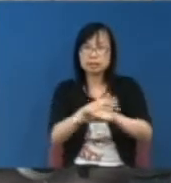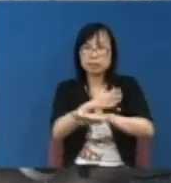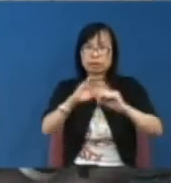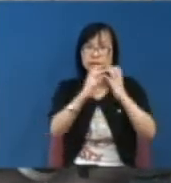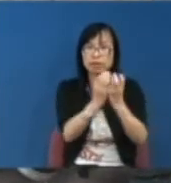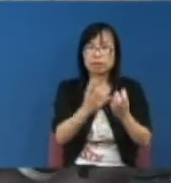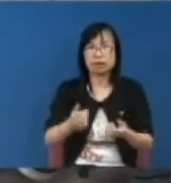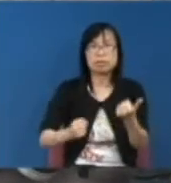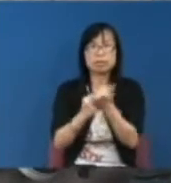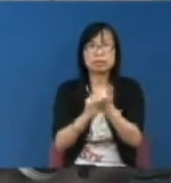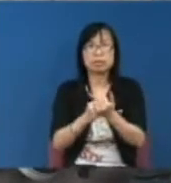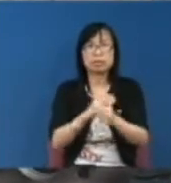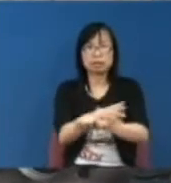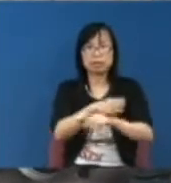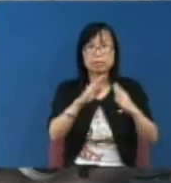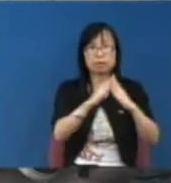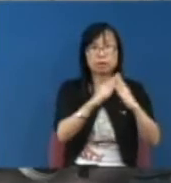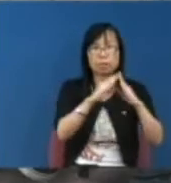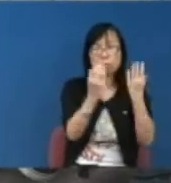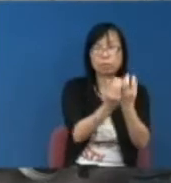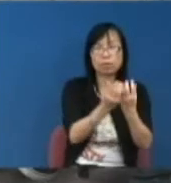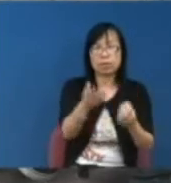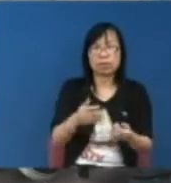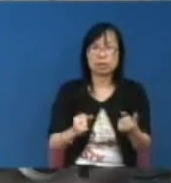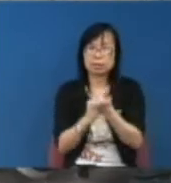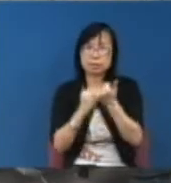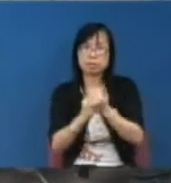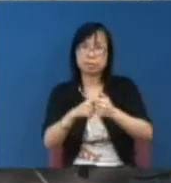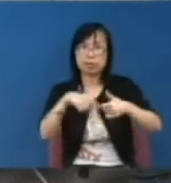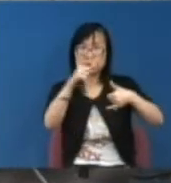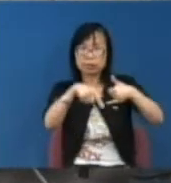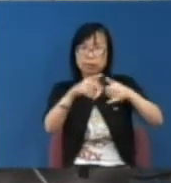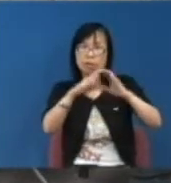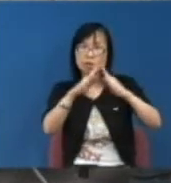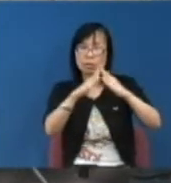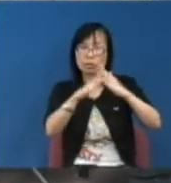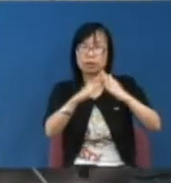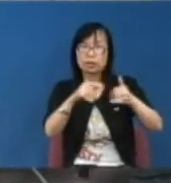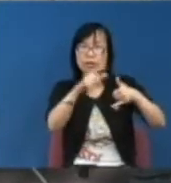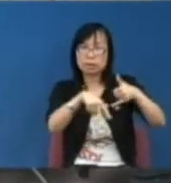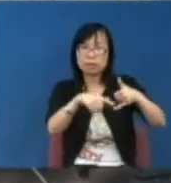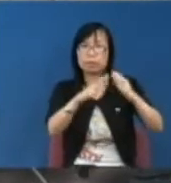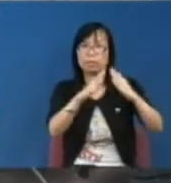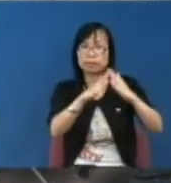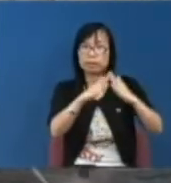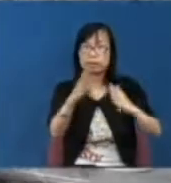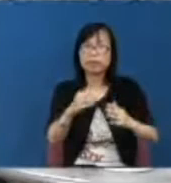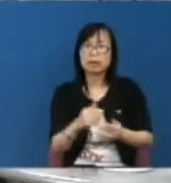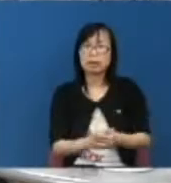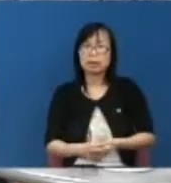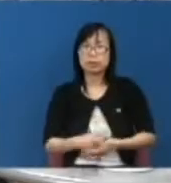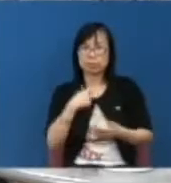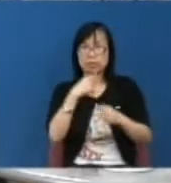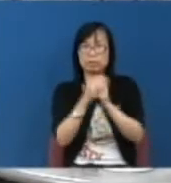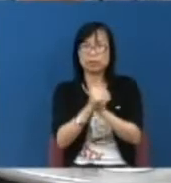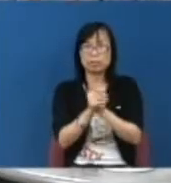支持 NGO， 不如又再支持埋一啲即係個體户啊，或者啲小業主咯。 係啊。 因為如果你要求你大發展